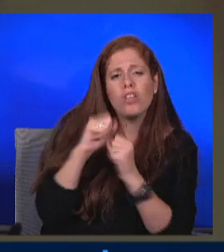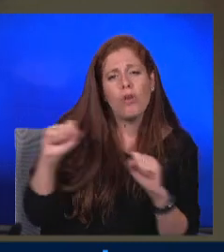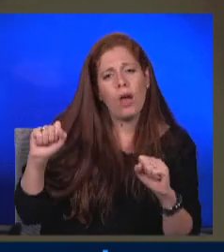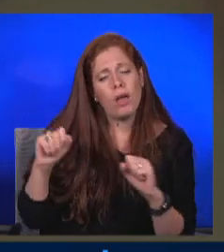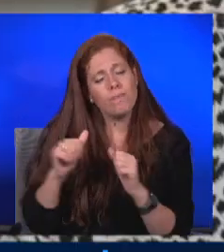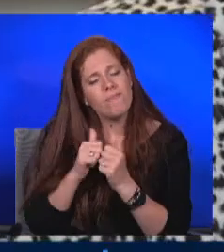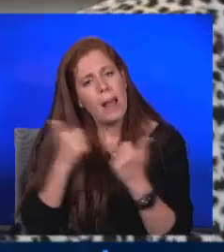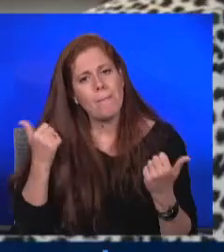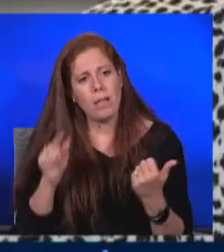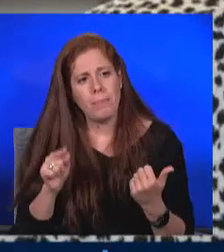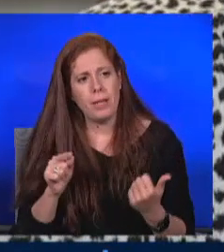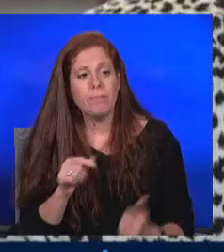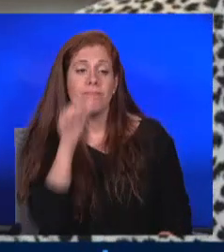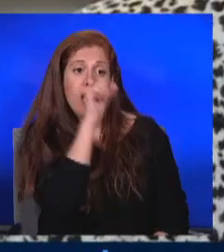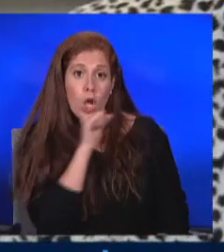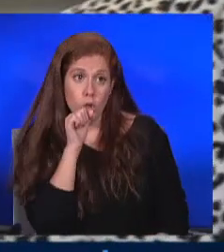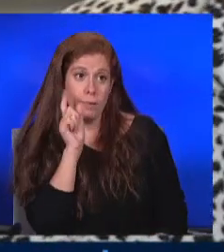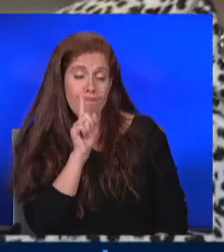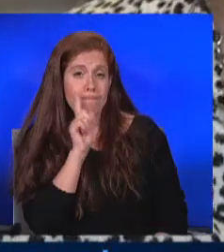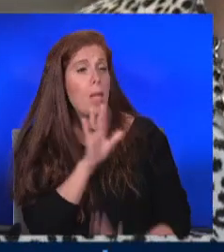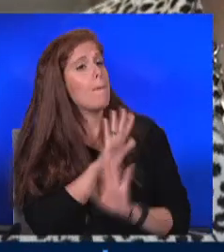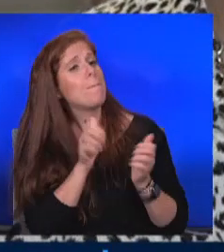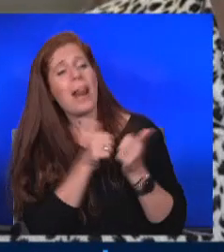ממנה. השיר הוא נקרא בלי להיפרד,